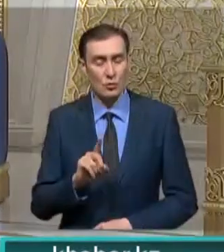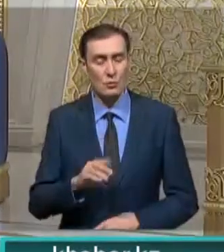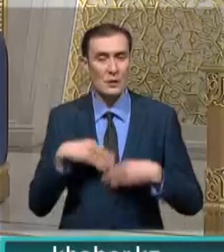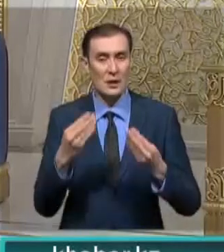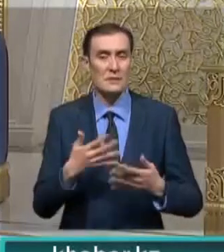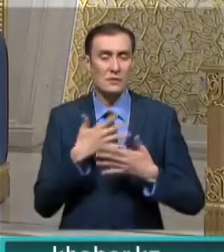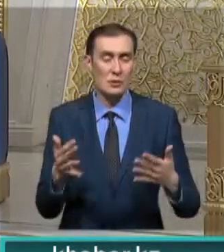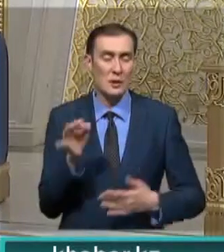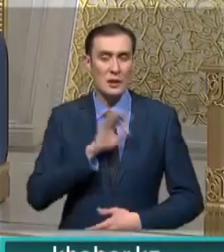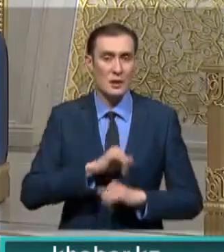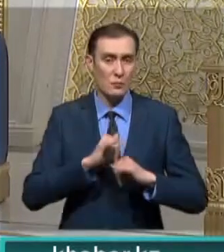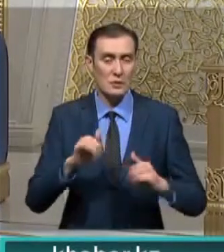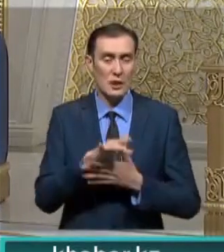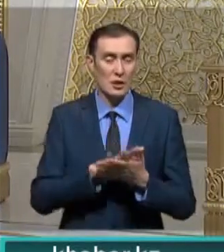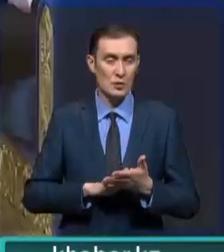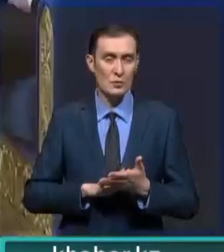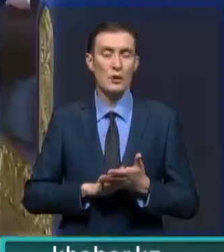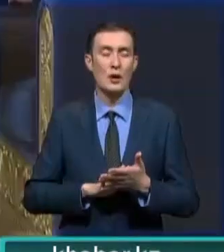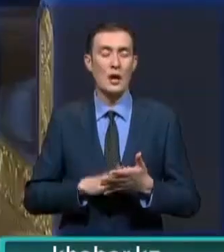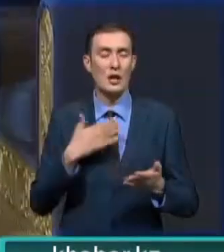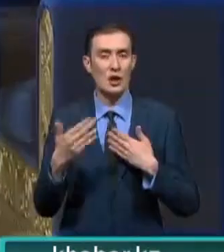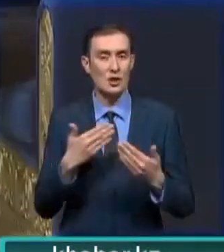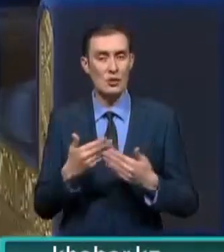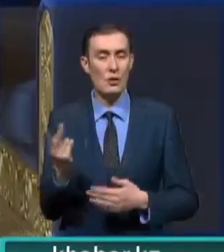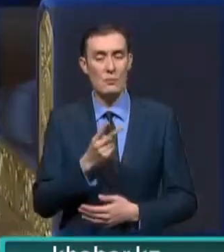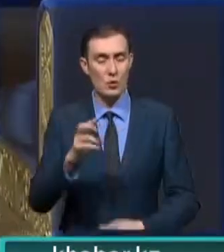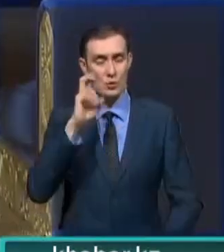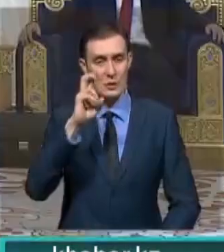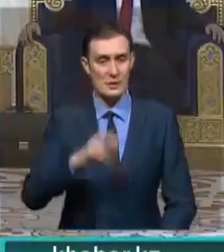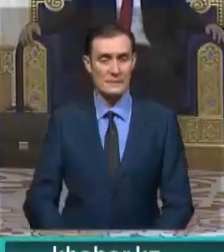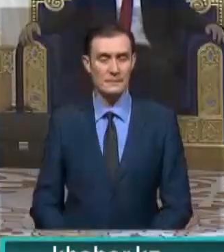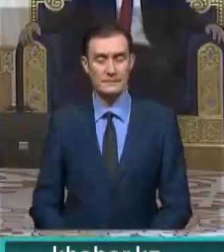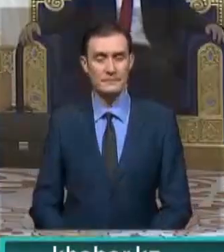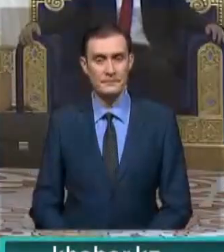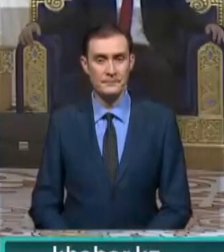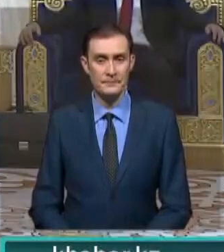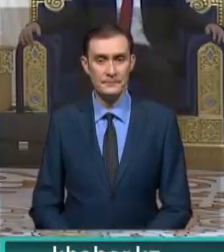придаст значительный импульс дальнейшему развитию отношений между двумя странами.